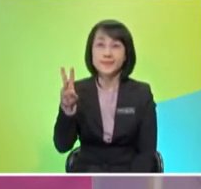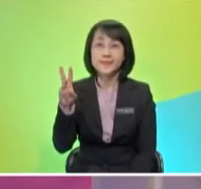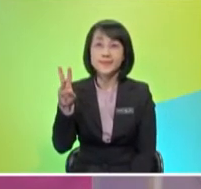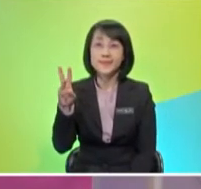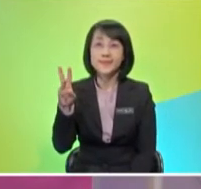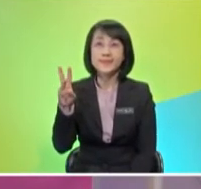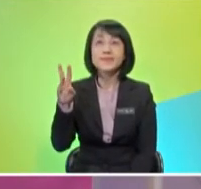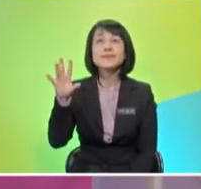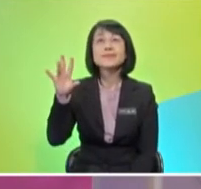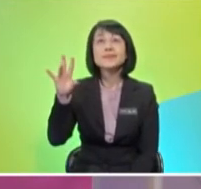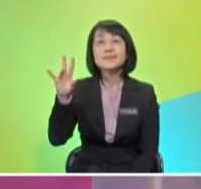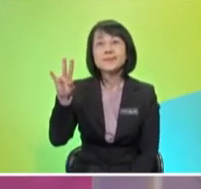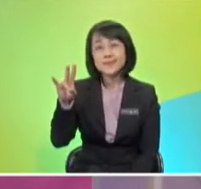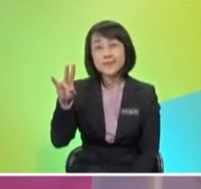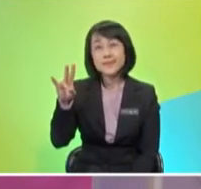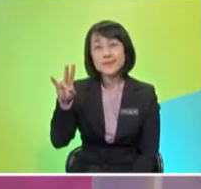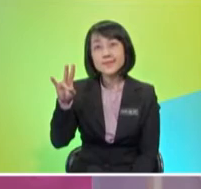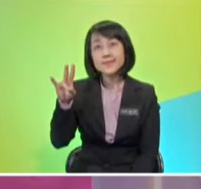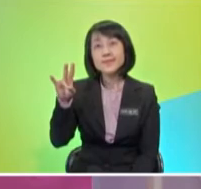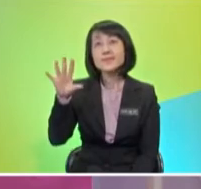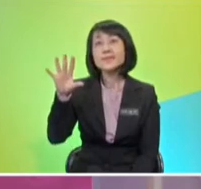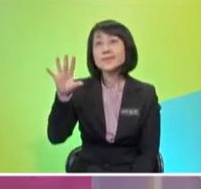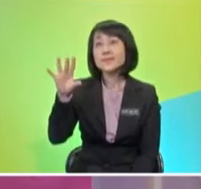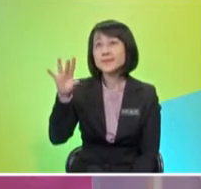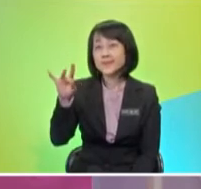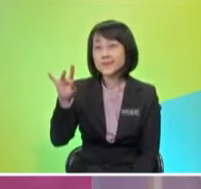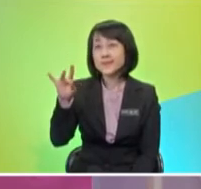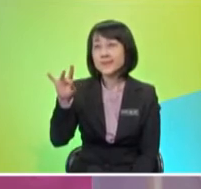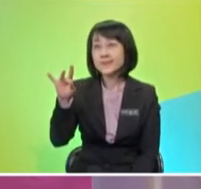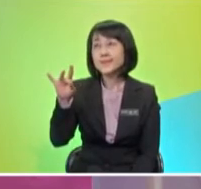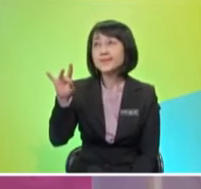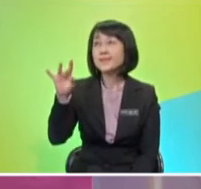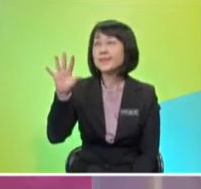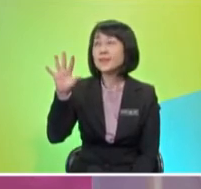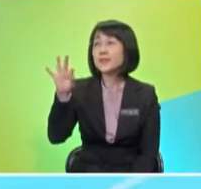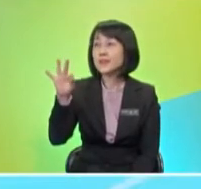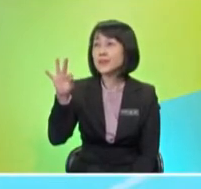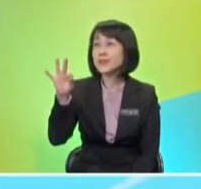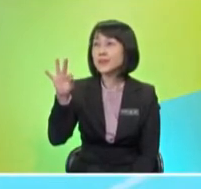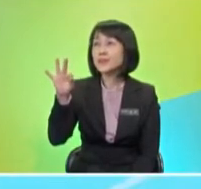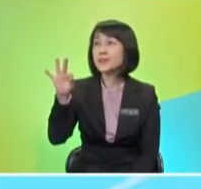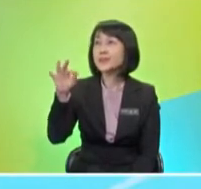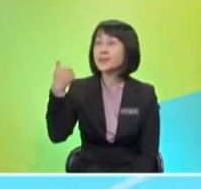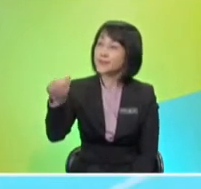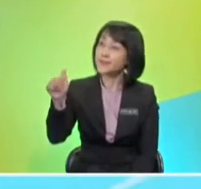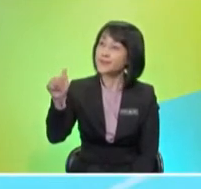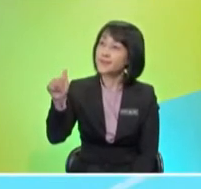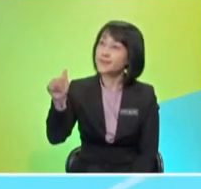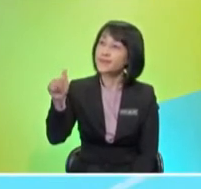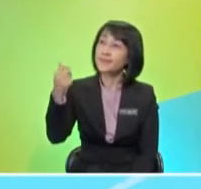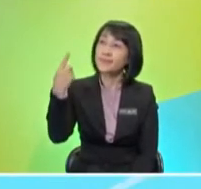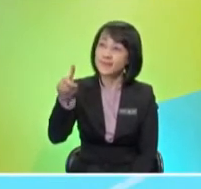6 7 8 9 10